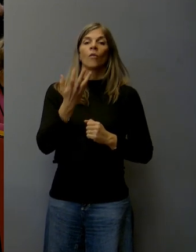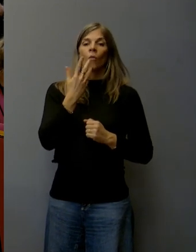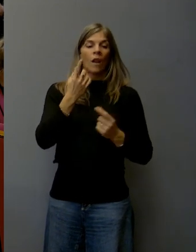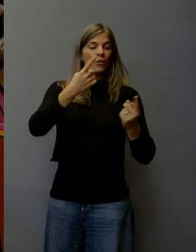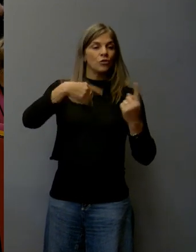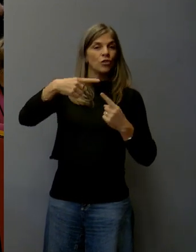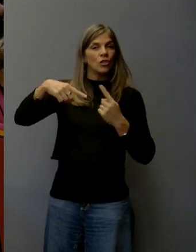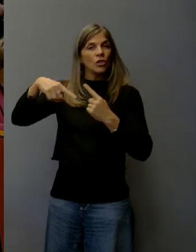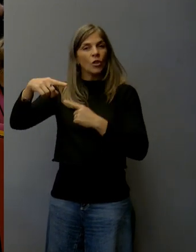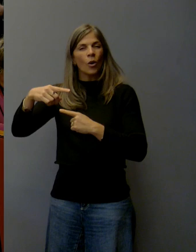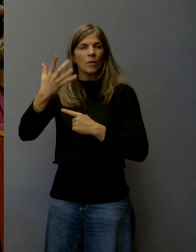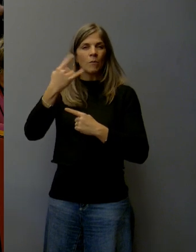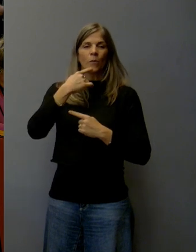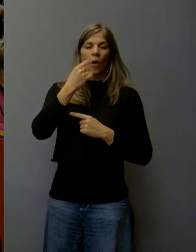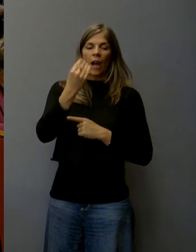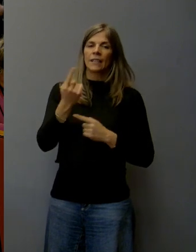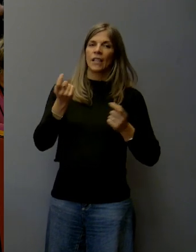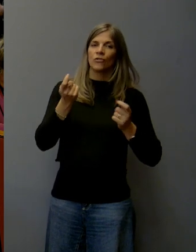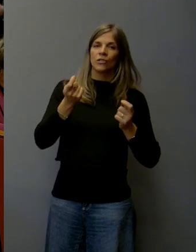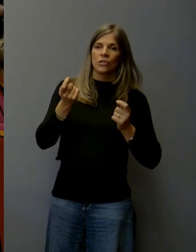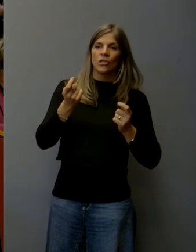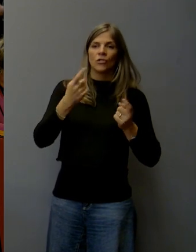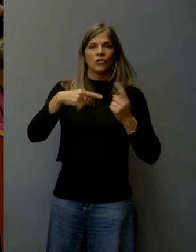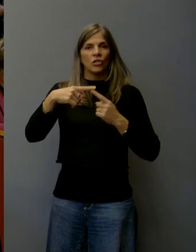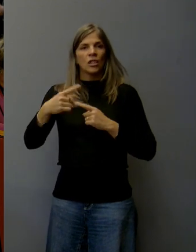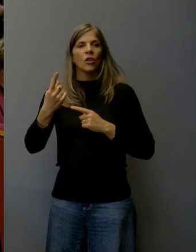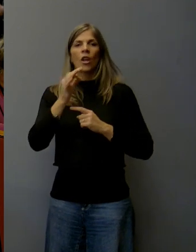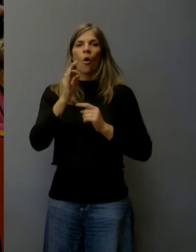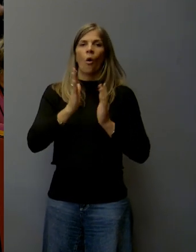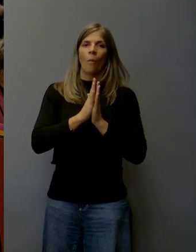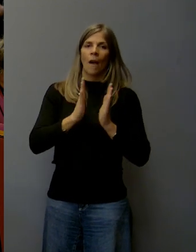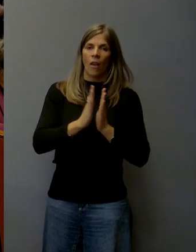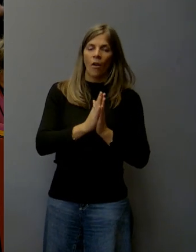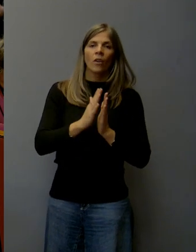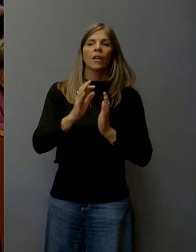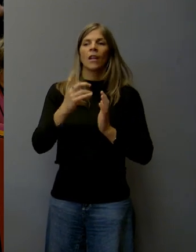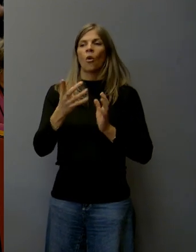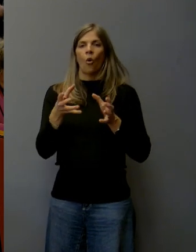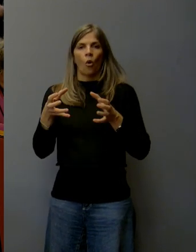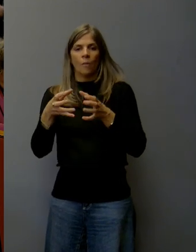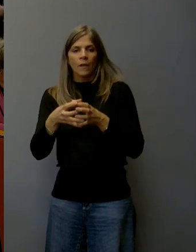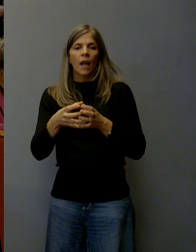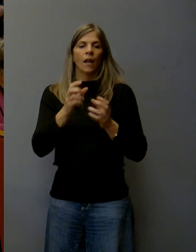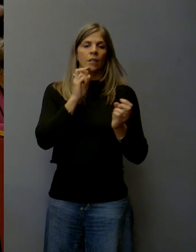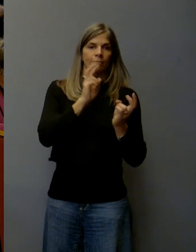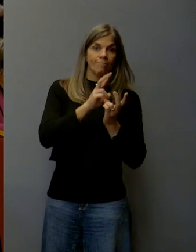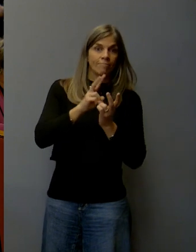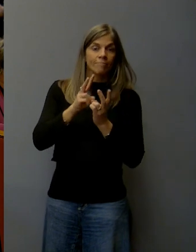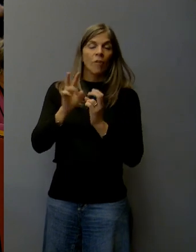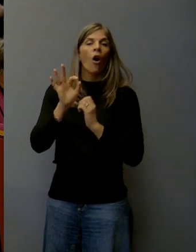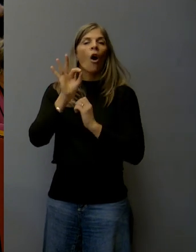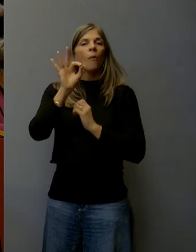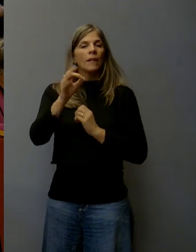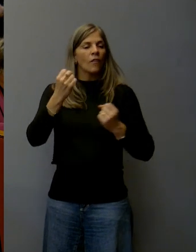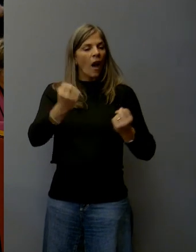cioè parlare con chi gestisce circoli parrocchie comitati per sostenere si dice per sostenere la loro positiva